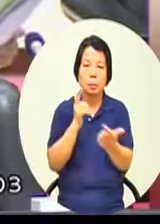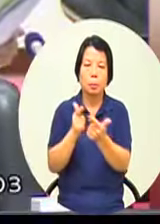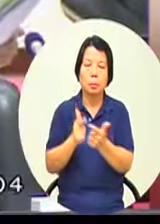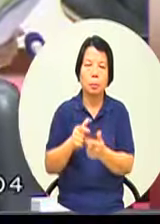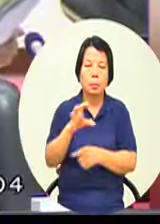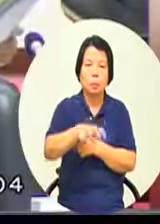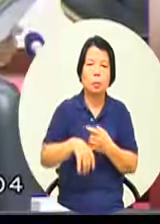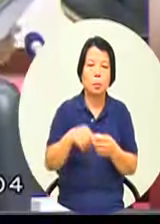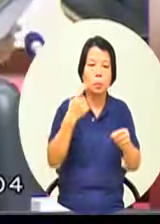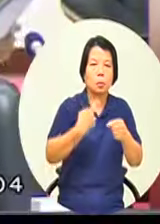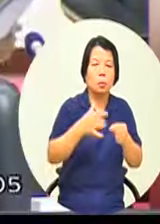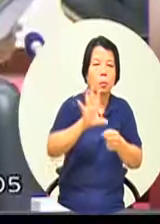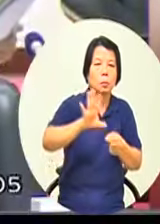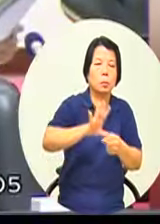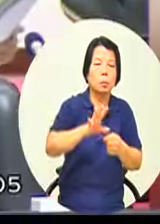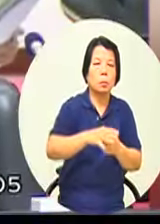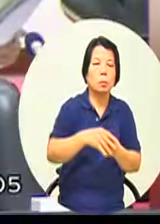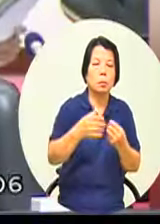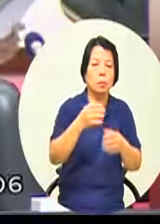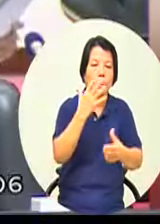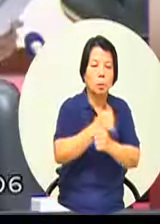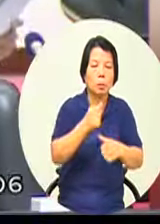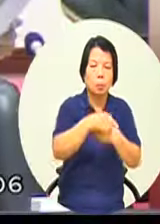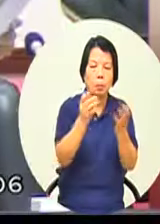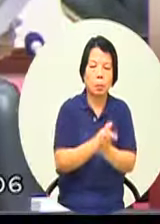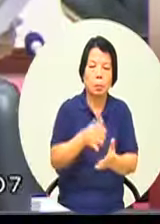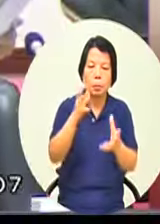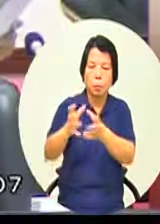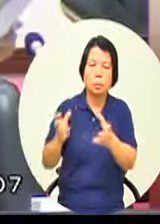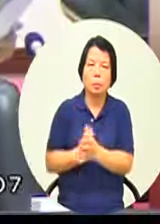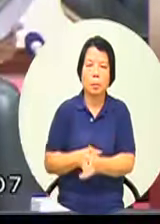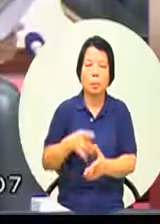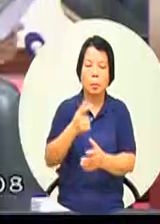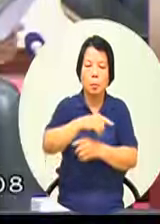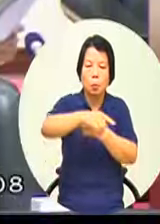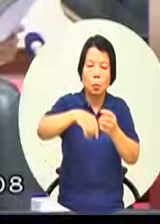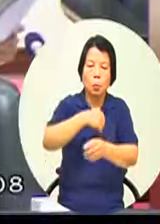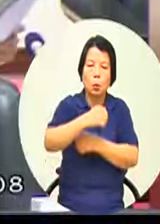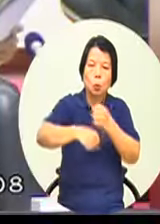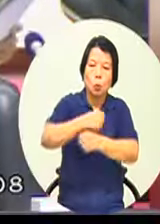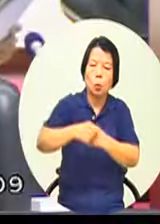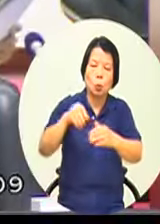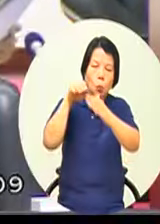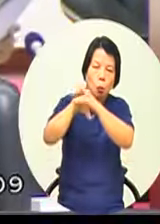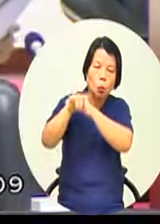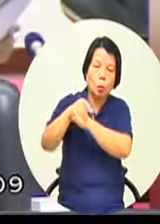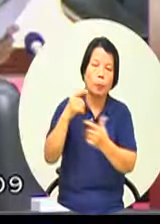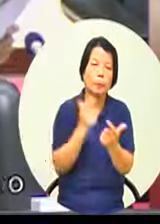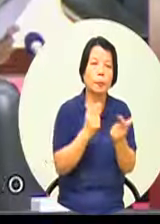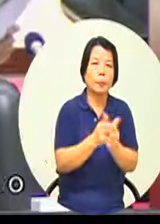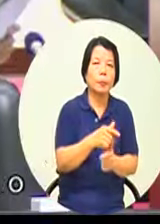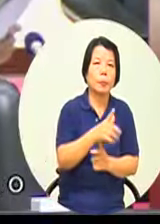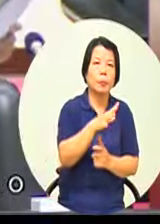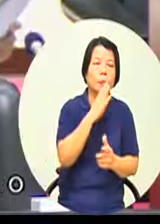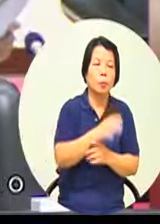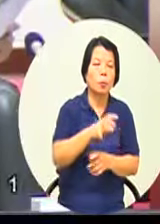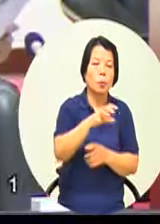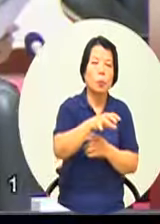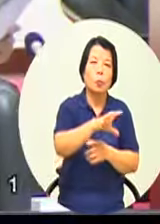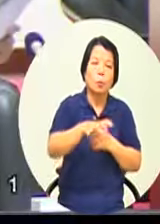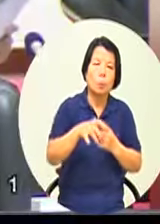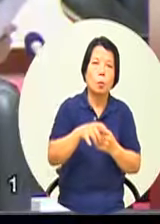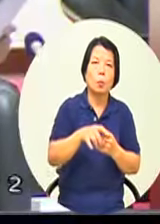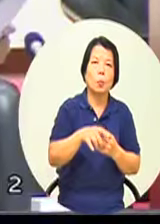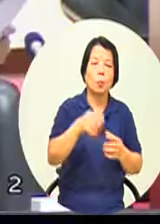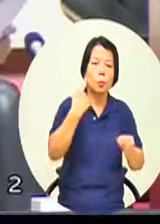粮署办理滚动式的仓储措施，辅导指关区农会配合农粮署办理滚动